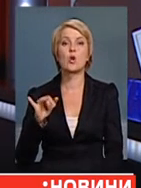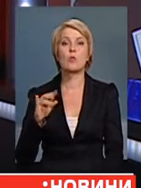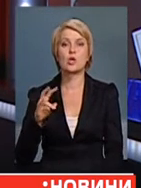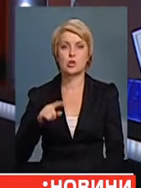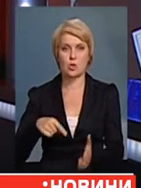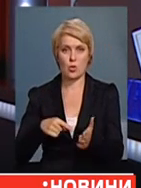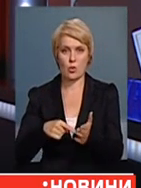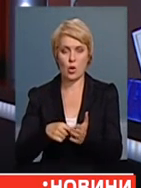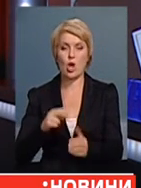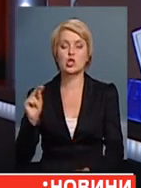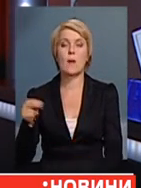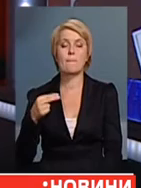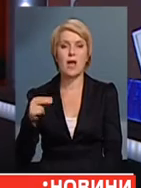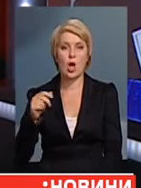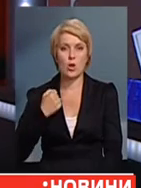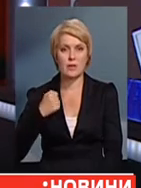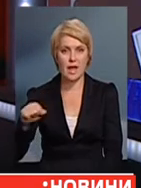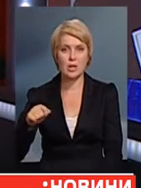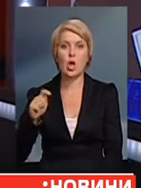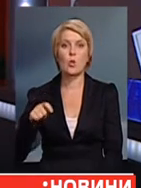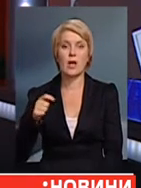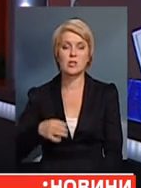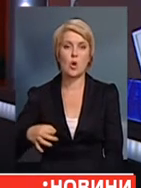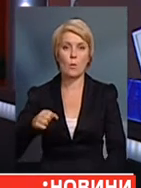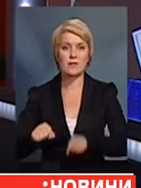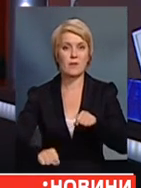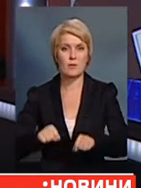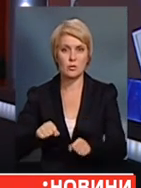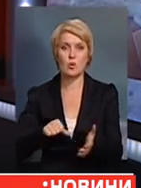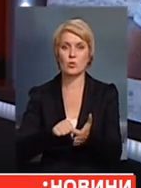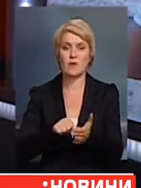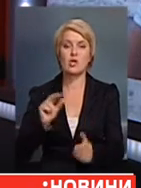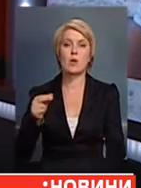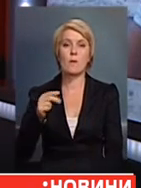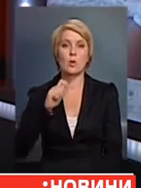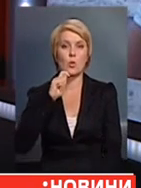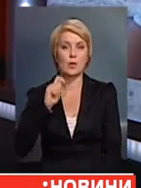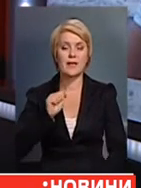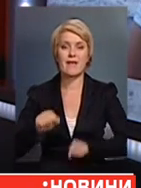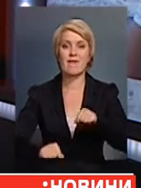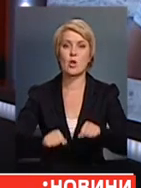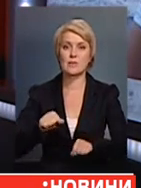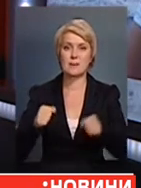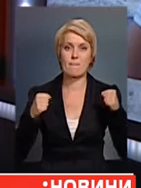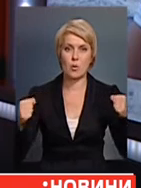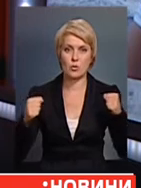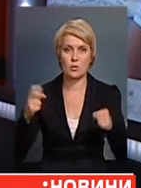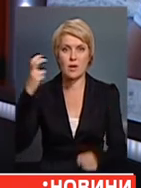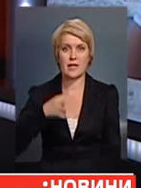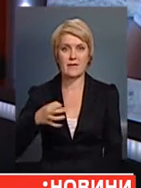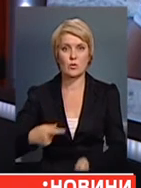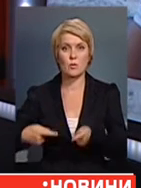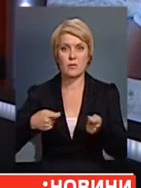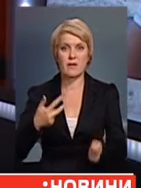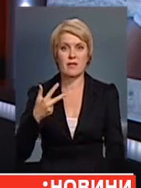серед молоді в велопрогонах бездоріжжя. Цього року брав участь у чемпіонатах України з велоспорту. На Київщину приїхав